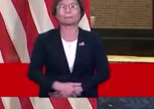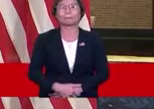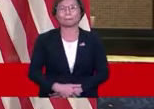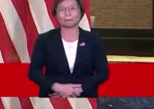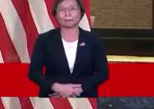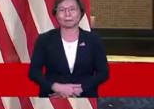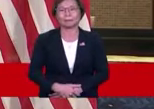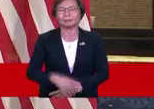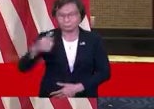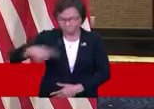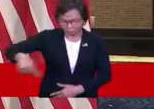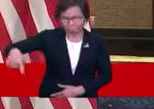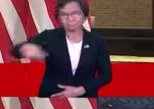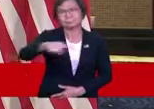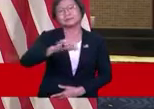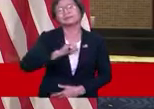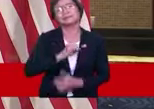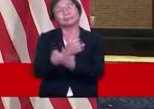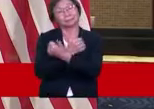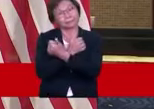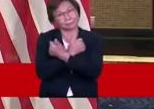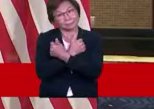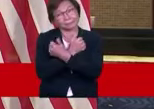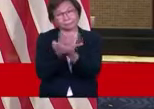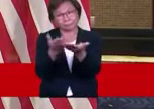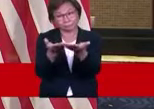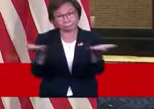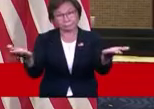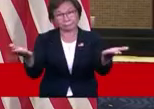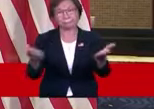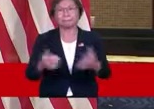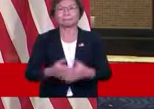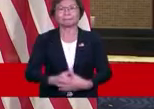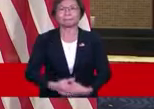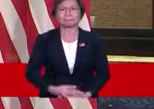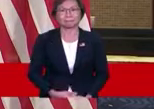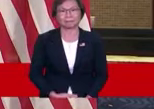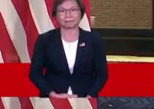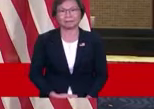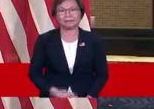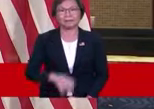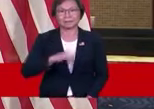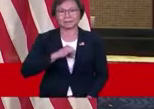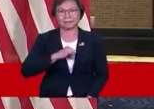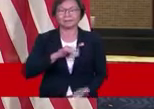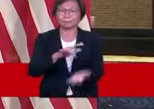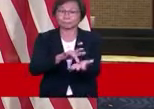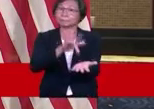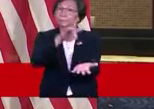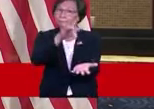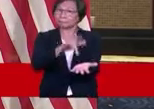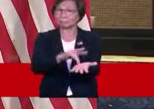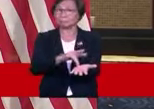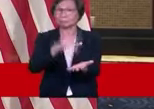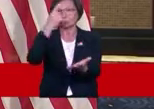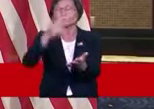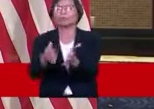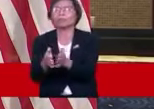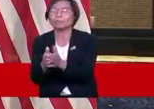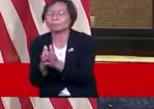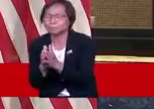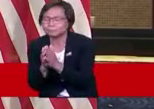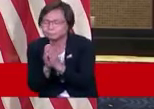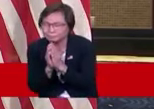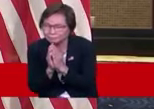Hai toys yang saya kasih sekian Hai saya ingin mengambil kesempatan ini untuk memohon